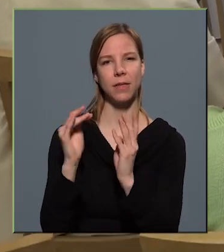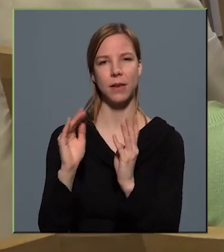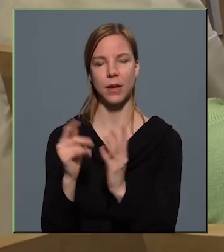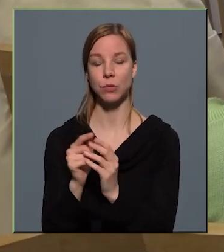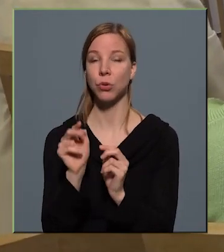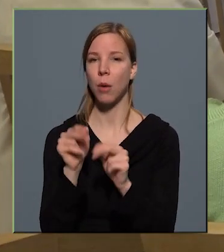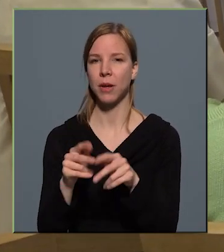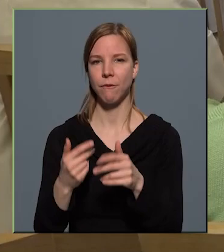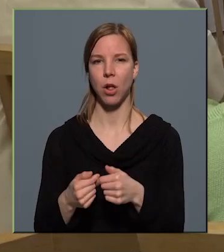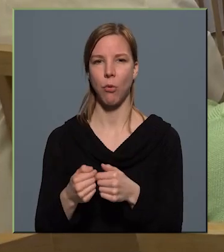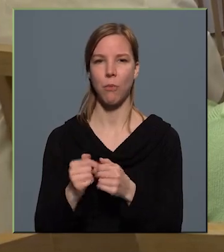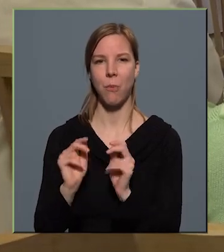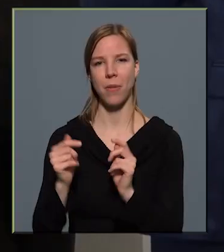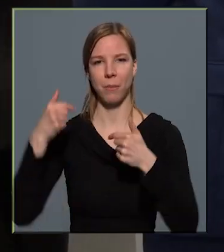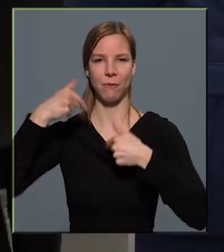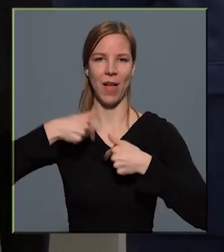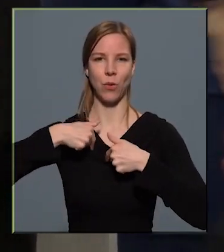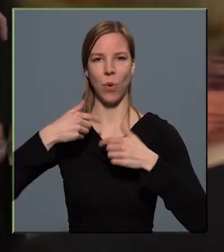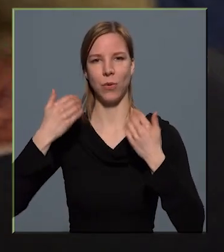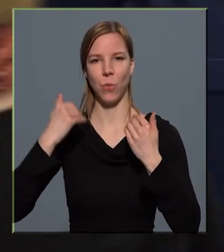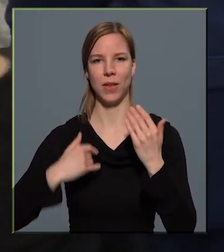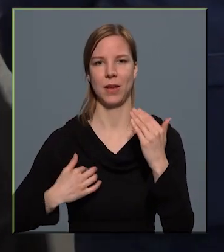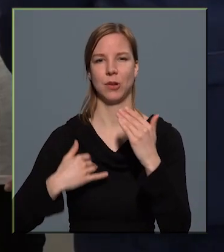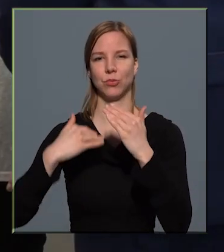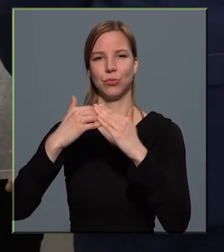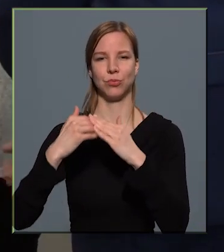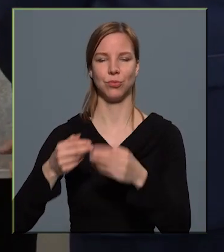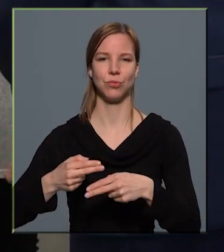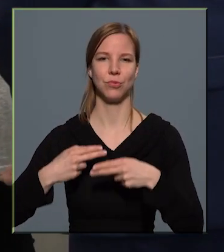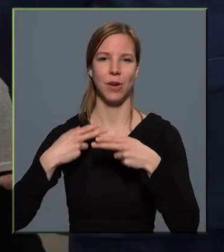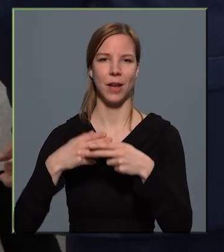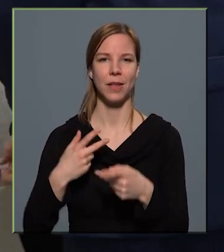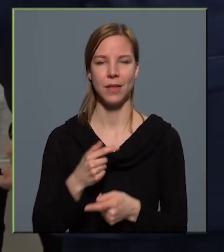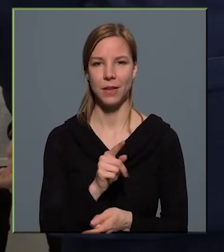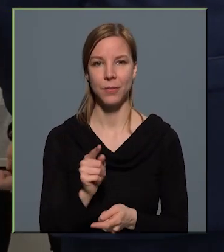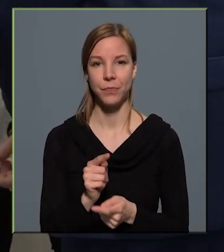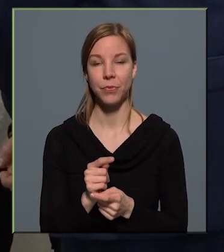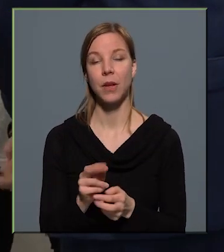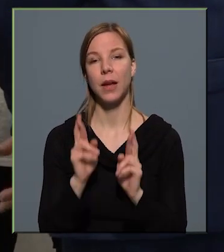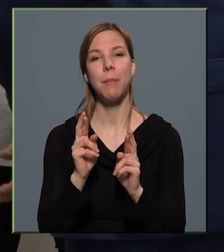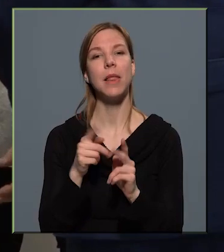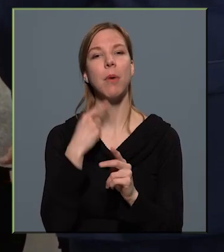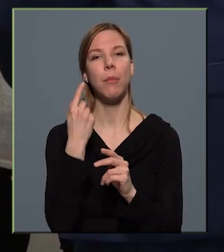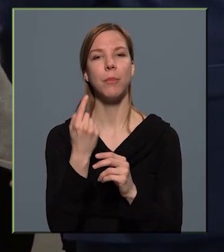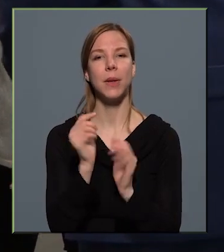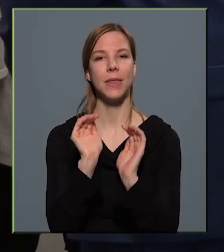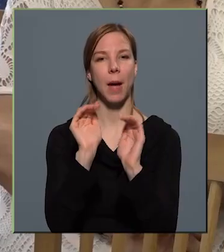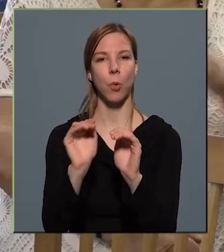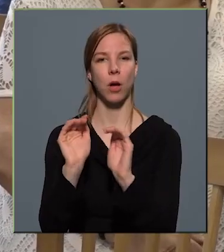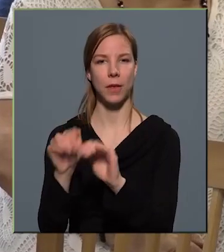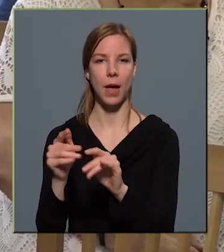ténylegesen a feltöltődéshez hozzájárulnak. Remélem, hogy a mi hozzájárásunk ezeket majd támogatni